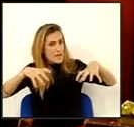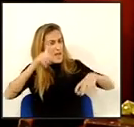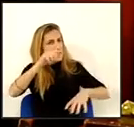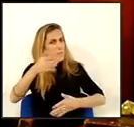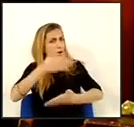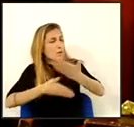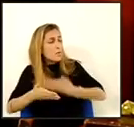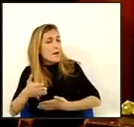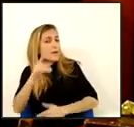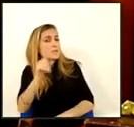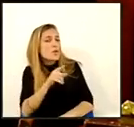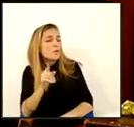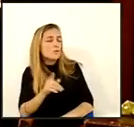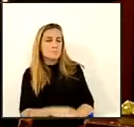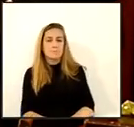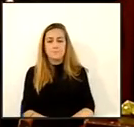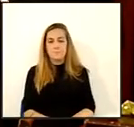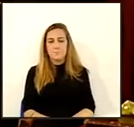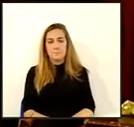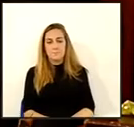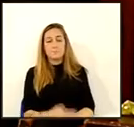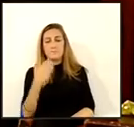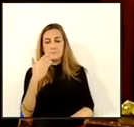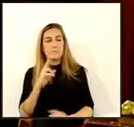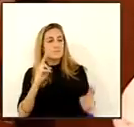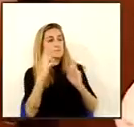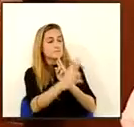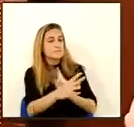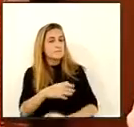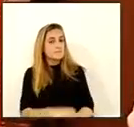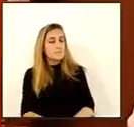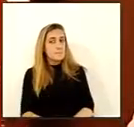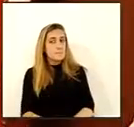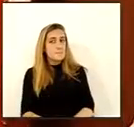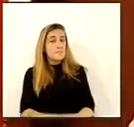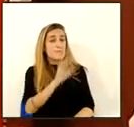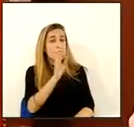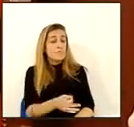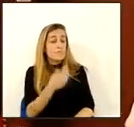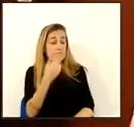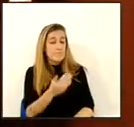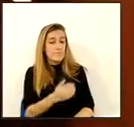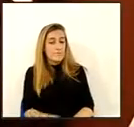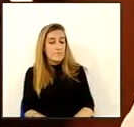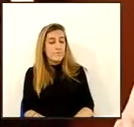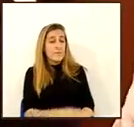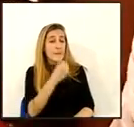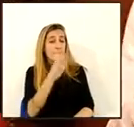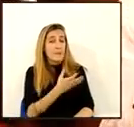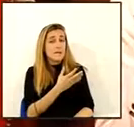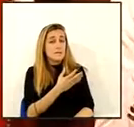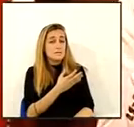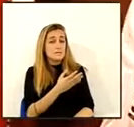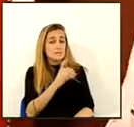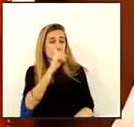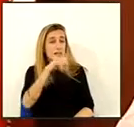col·laboraran o no hi col·laboraran. Moltes gràcies, senyor Dòniga. Sí, gràcies, alcaldessa. Bé, enguany ja